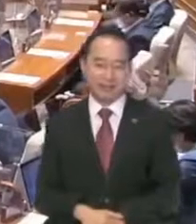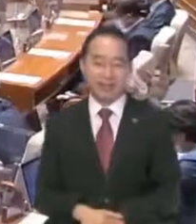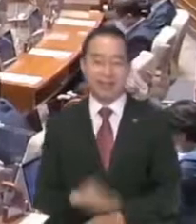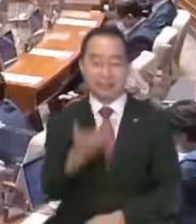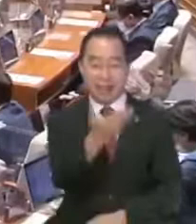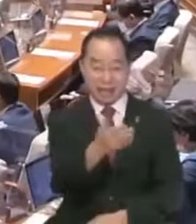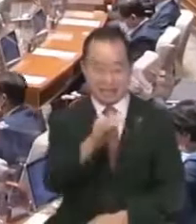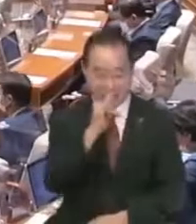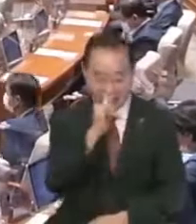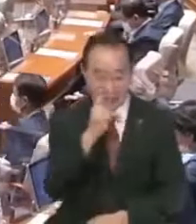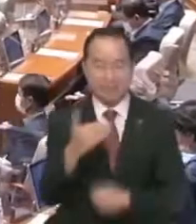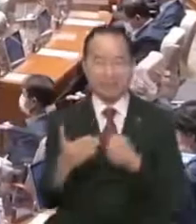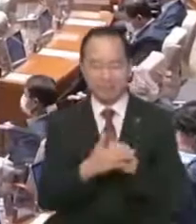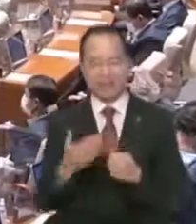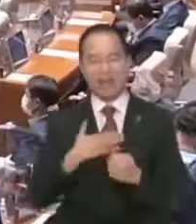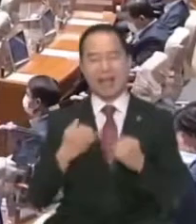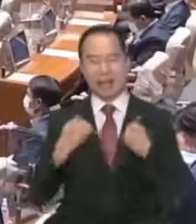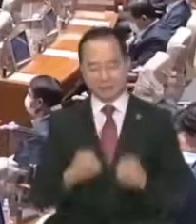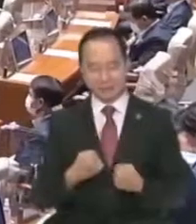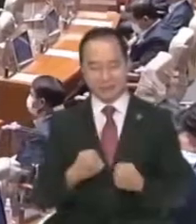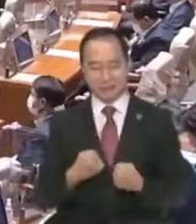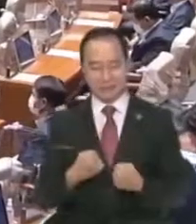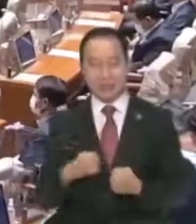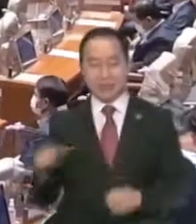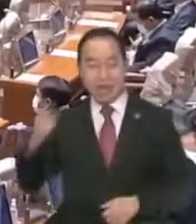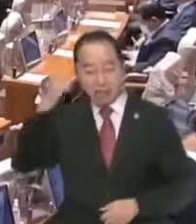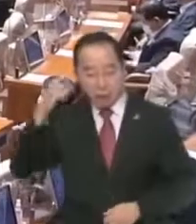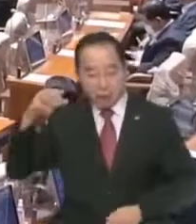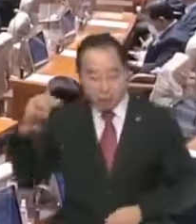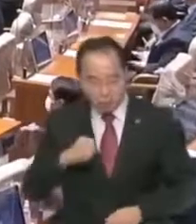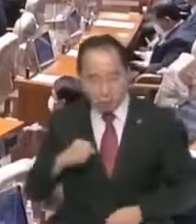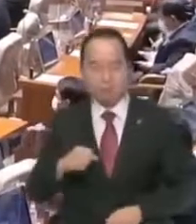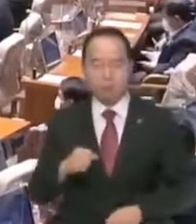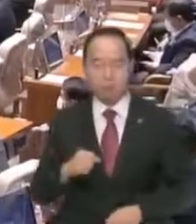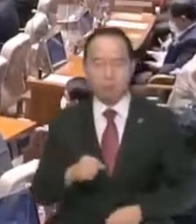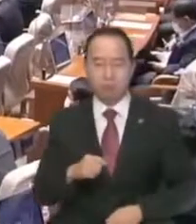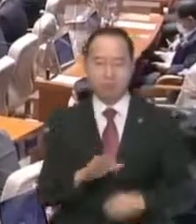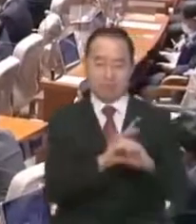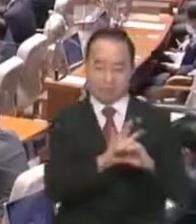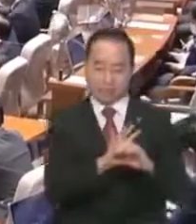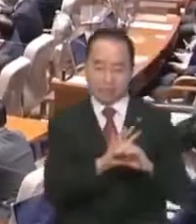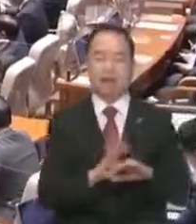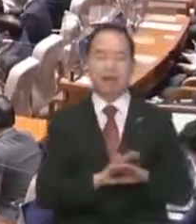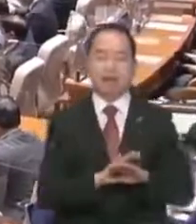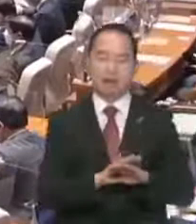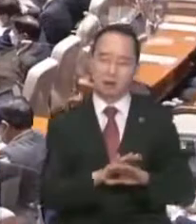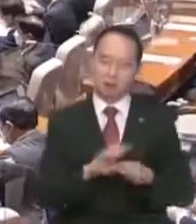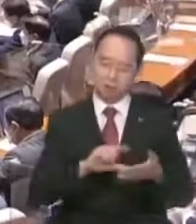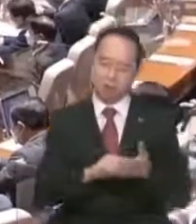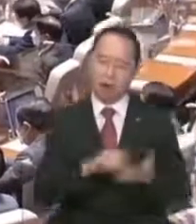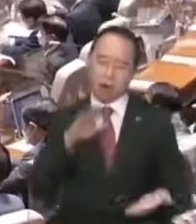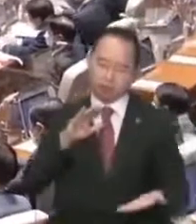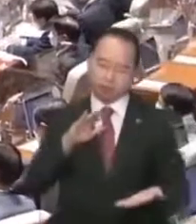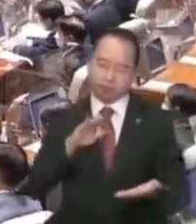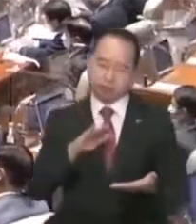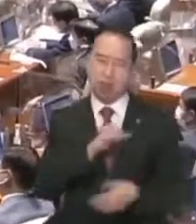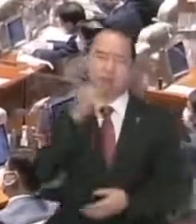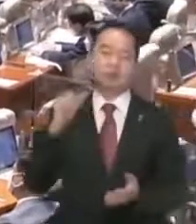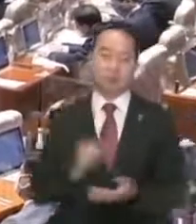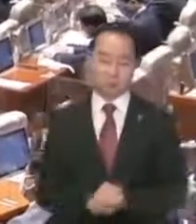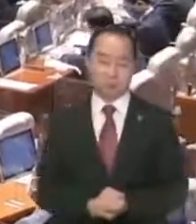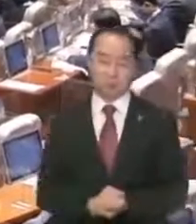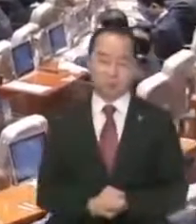당신이 있어 내가 있다. 우분투의 정신으로 우리는 K-방역을 성취했습니다. 그것이 처음이